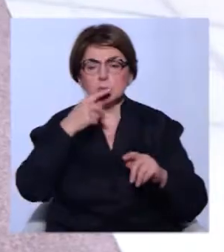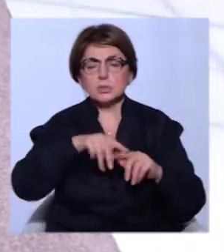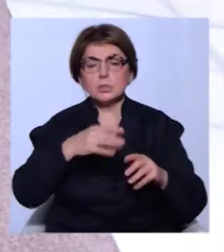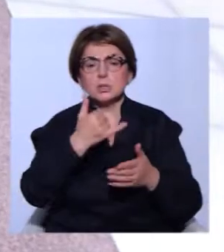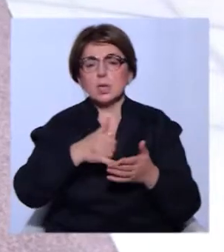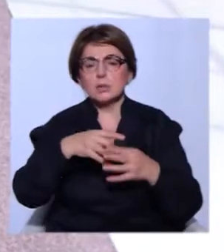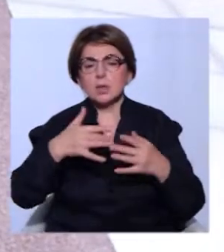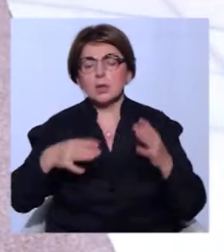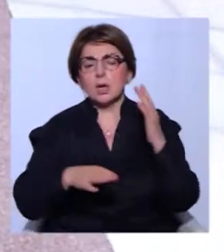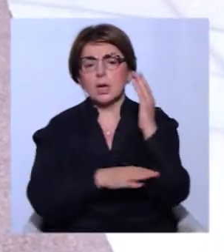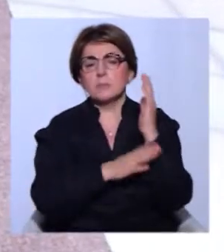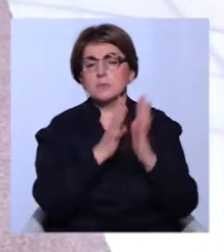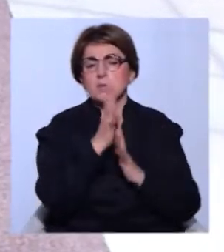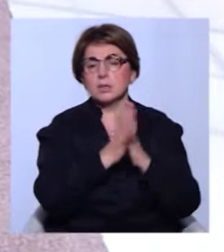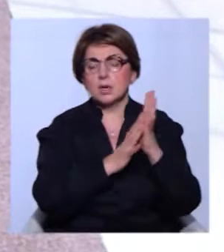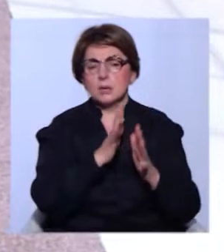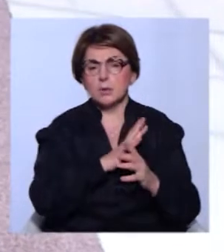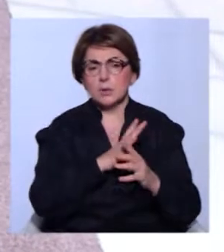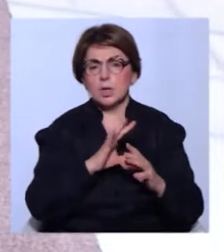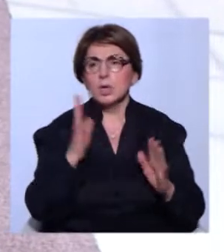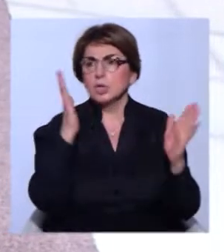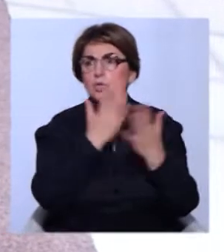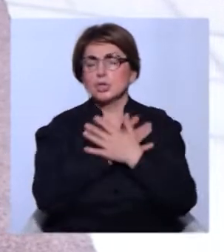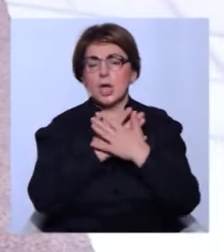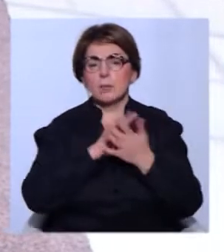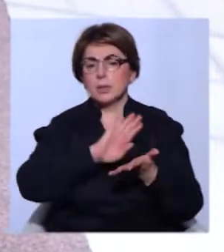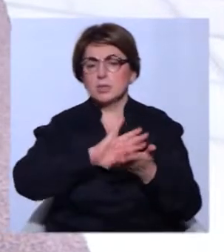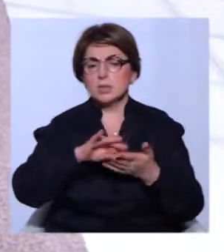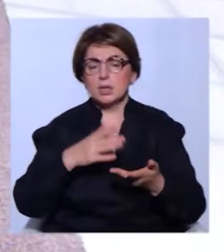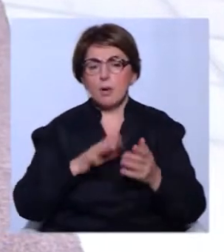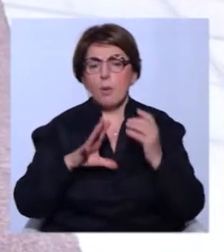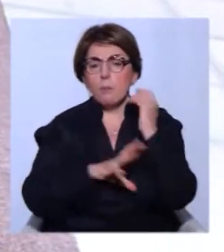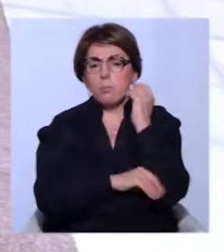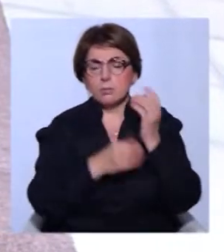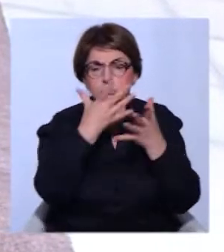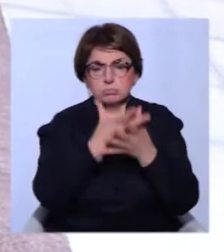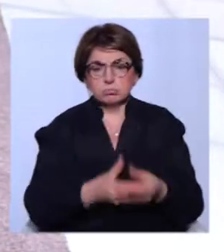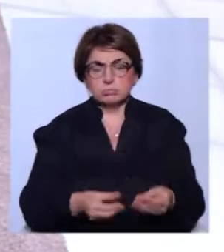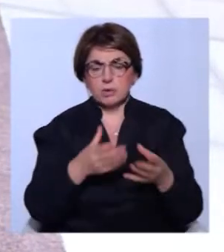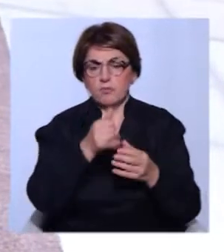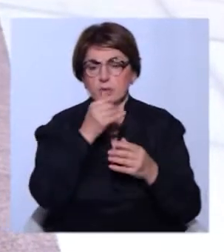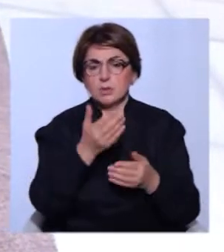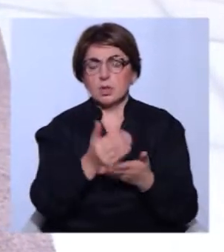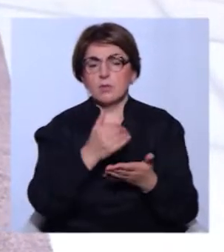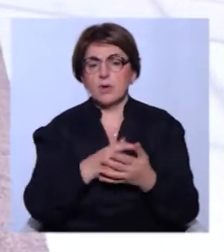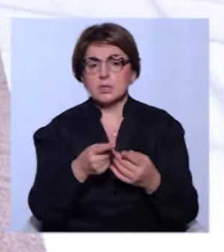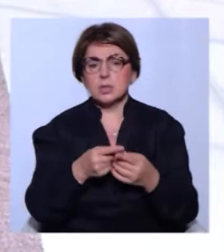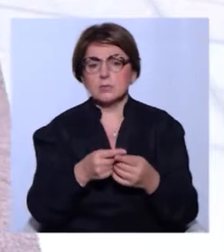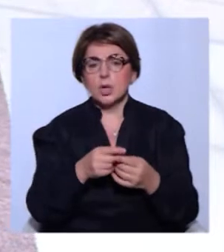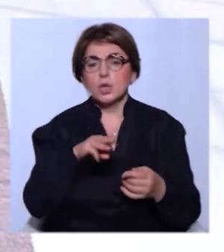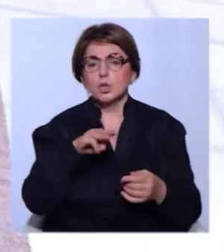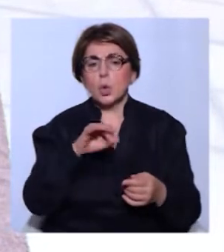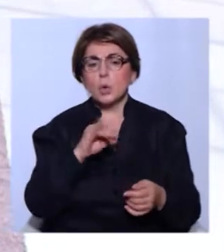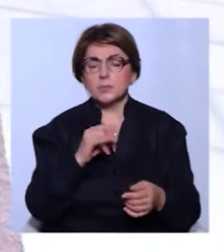როდესაც ხემცენარეები ხვდებოდნენ უჟანგბადო გარემოში, ისინი ბოლომდე ვერ იხსნებოდნენ და გვაძლევდნენ მაგალითად ტორფსა